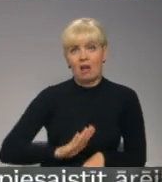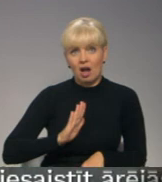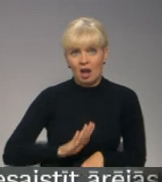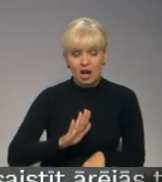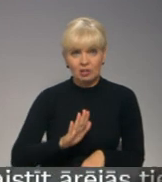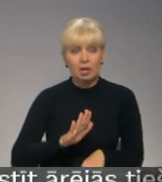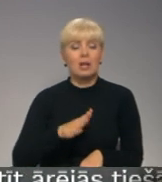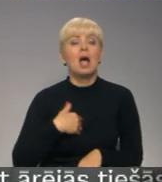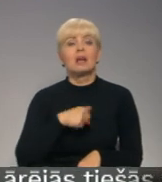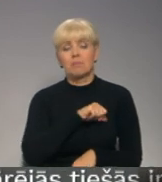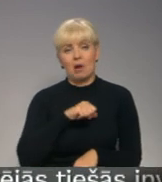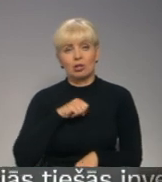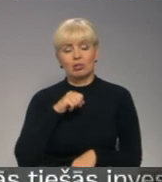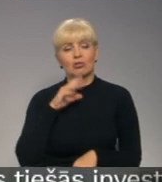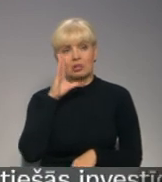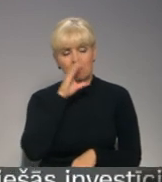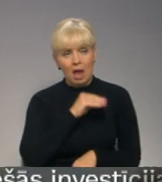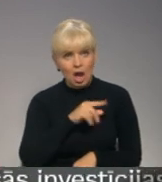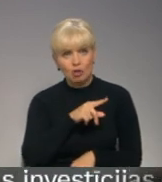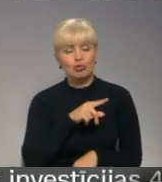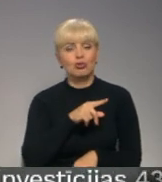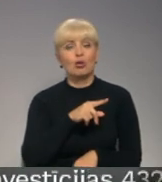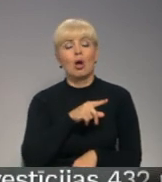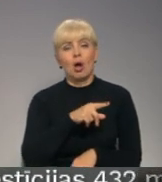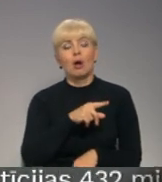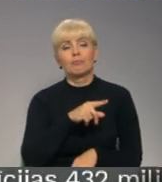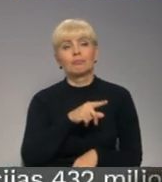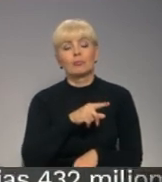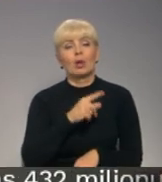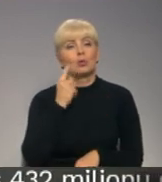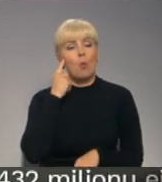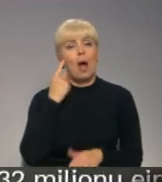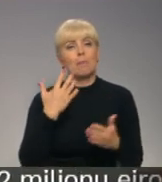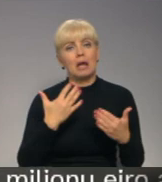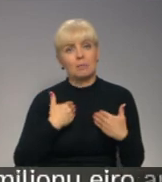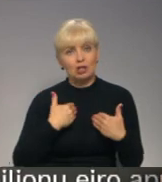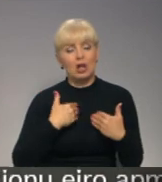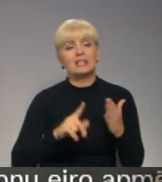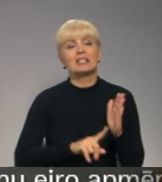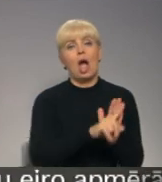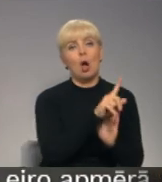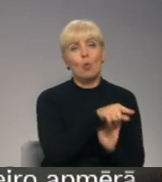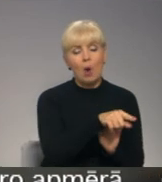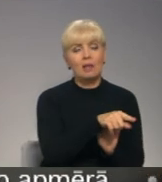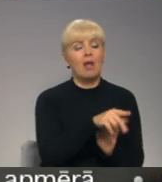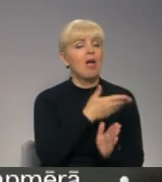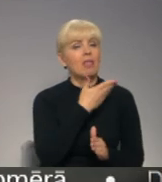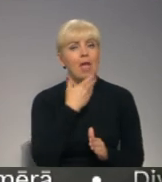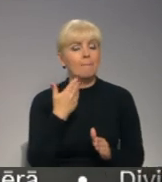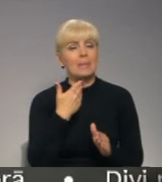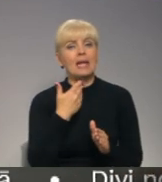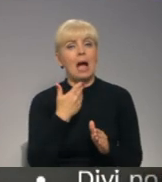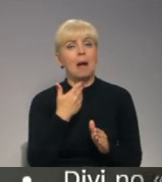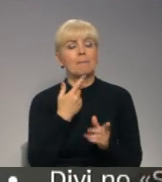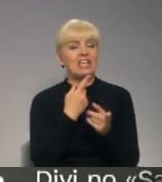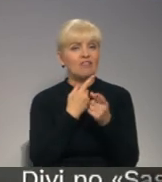mēs esam spējuši paši sevi uzturēt diezgan labi. Sākotnēji mēs vispār nebijām informēti,